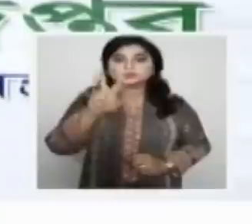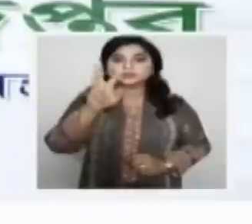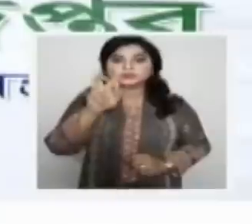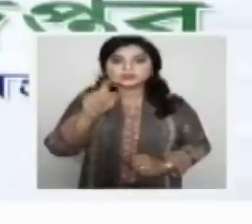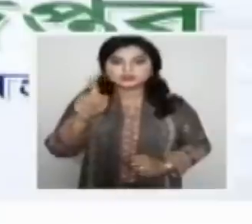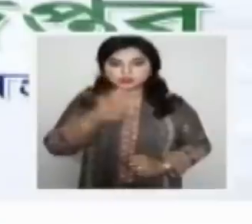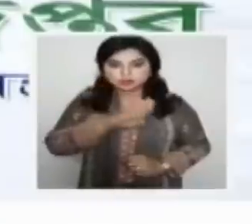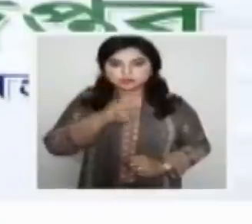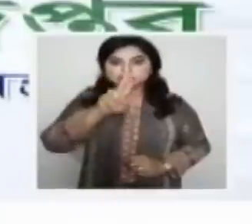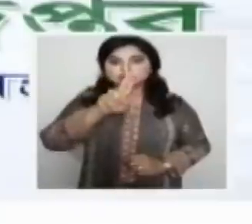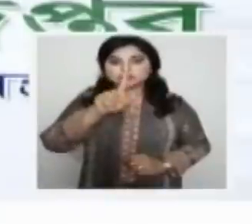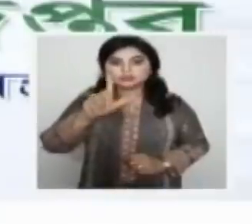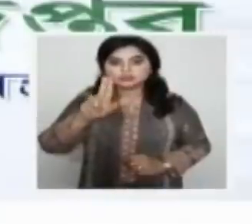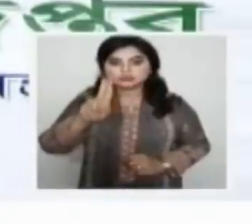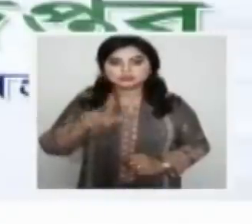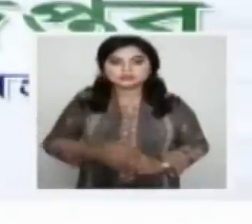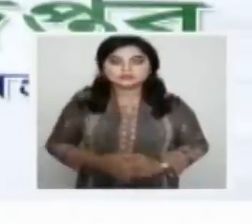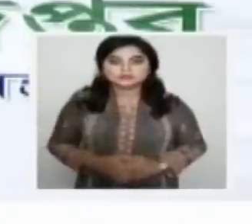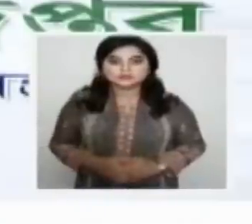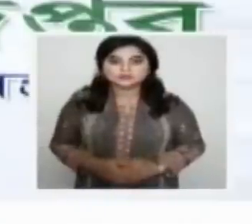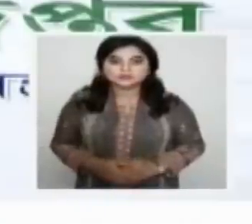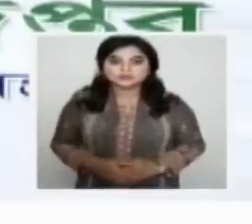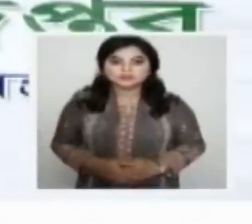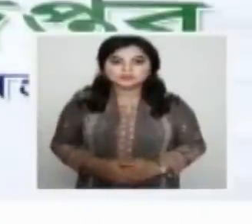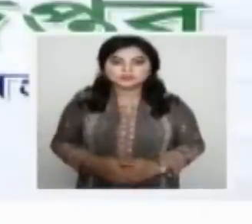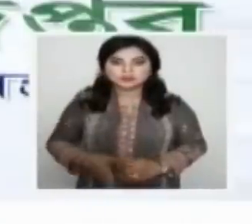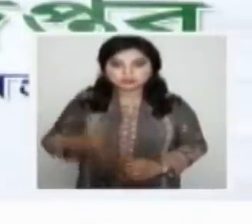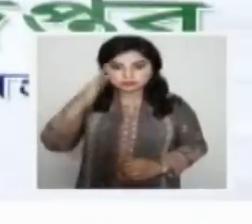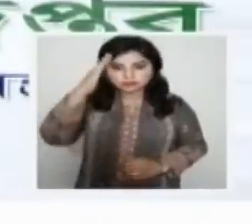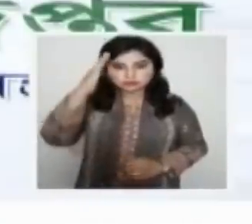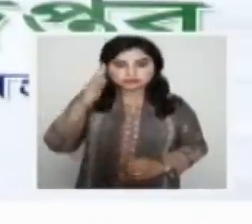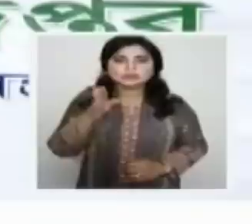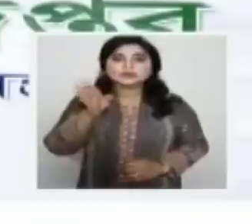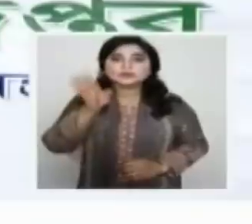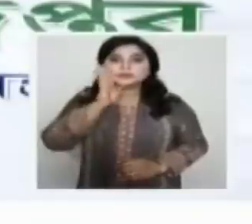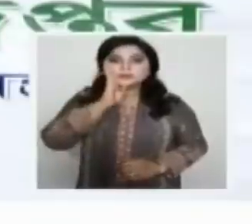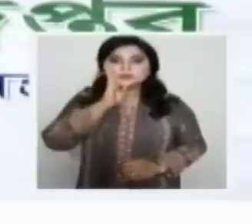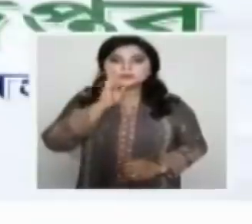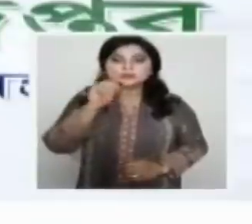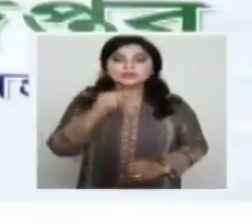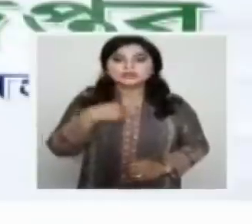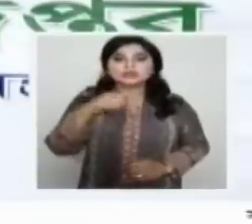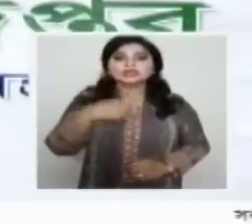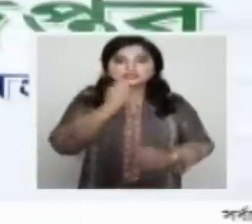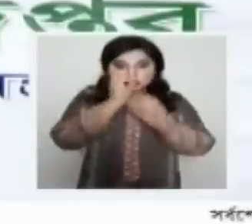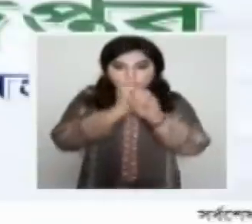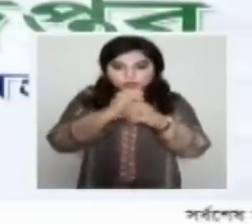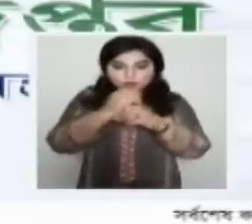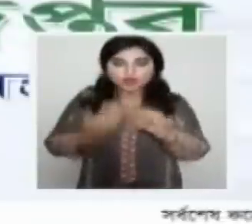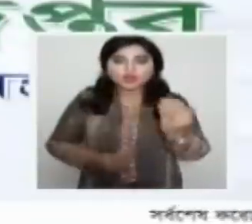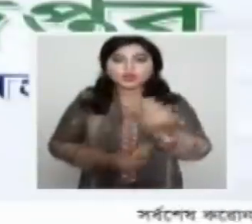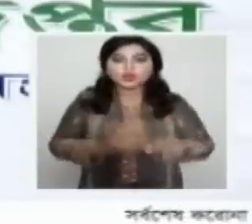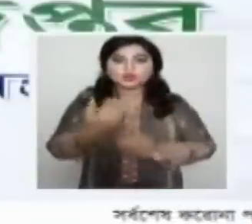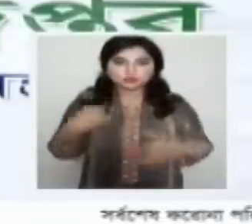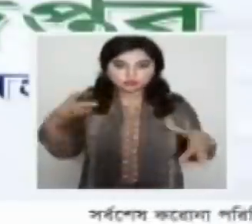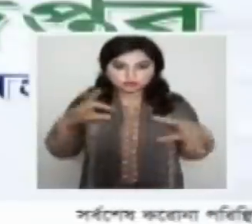94481 জন নতুন করে সুস্থ হয়েছে 2237 জন মোট সুস্থ হলেন 36264 জন দুপুরে অনলাইন